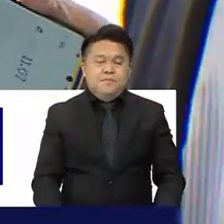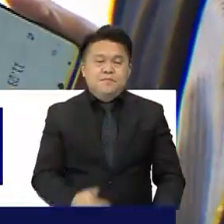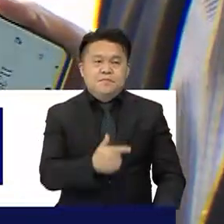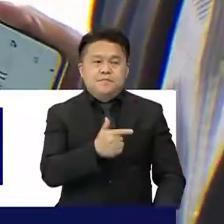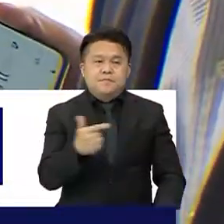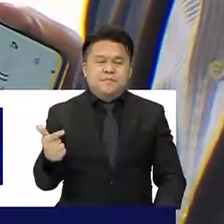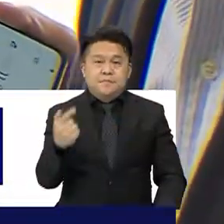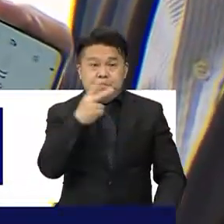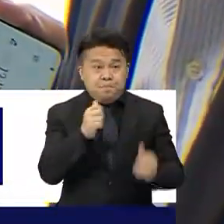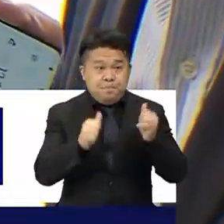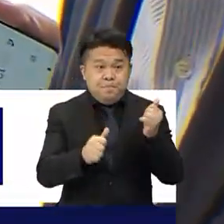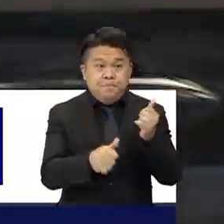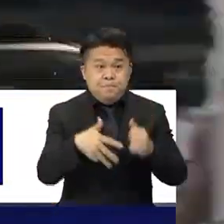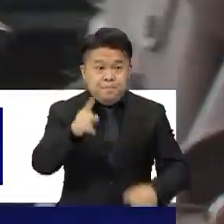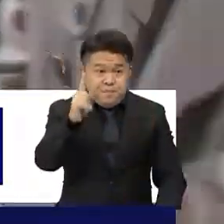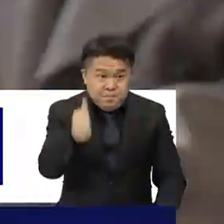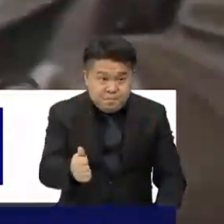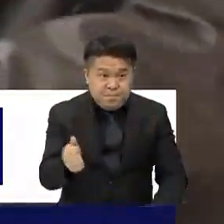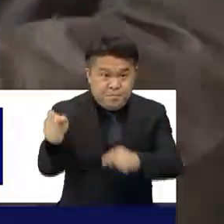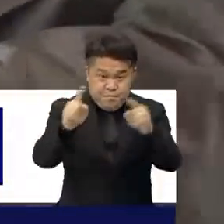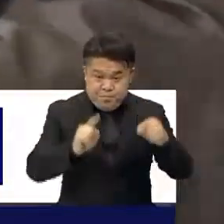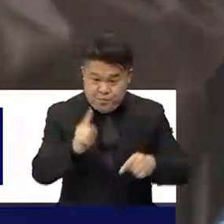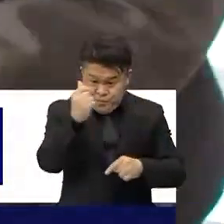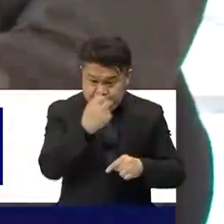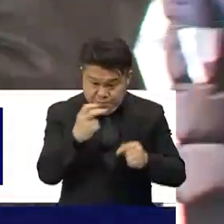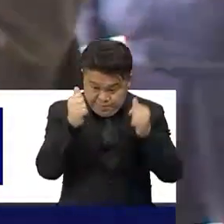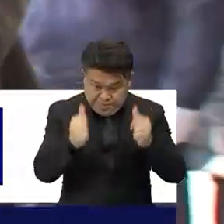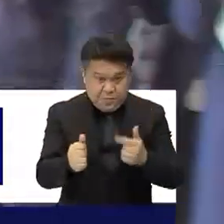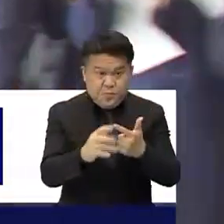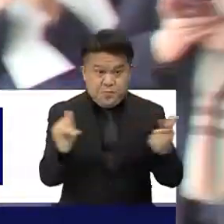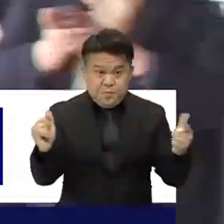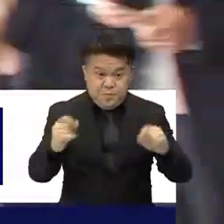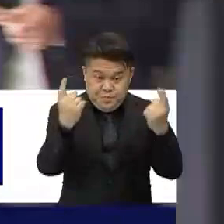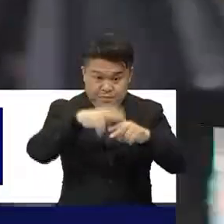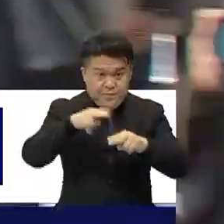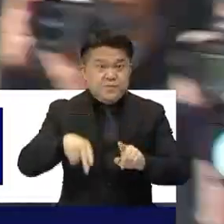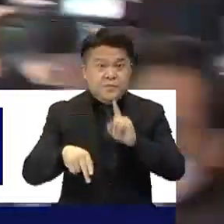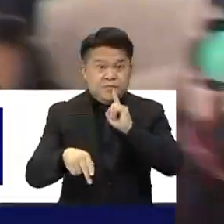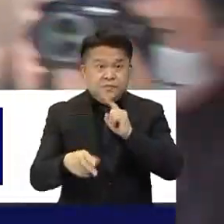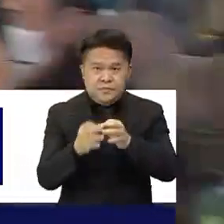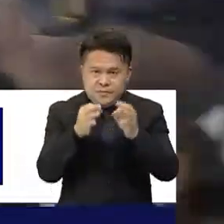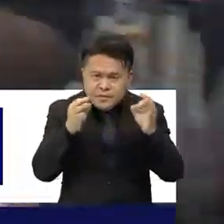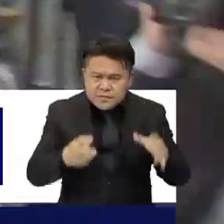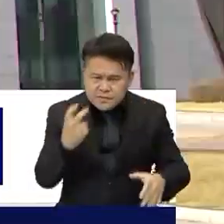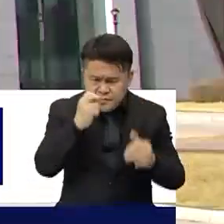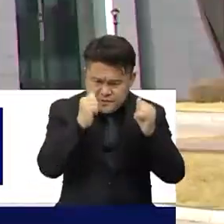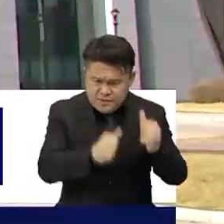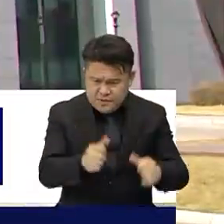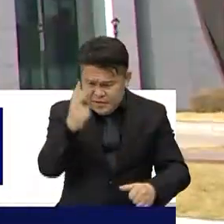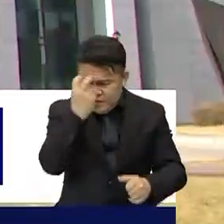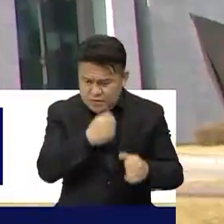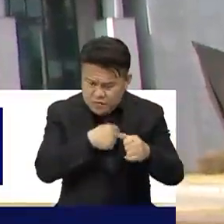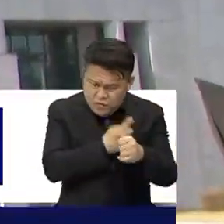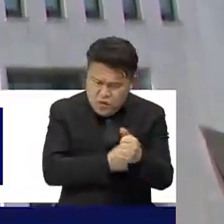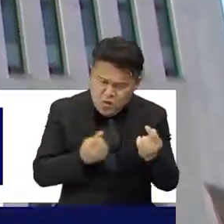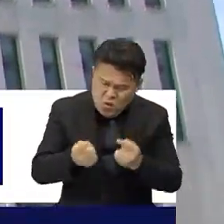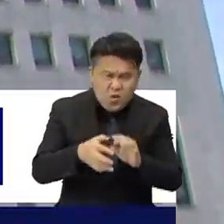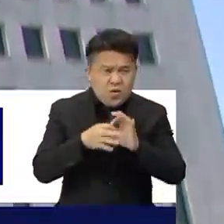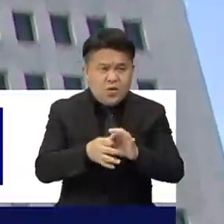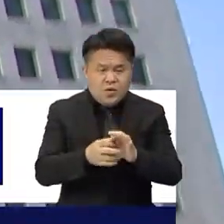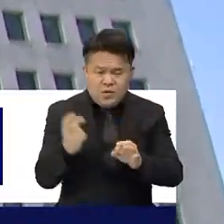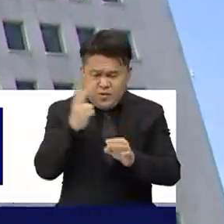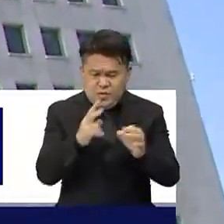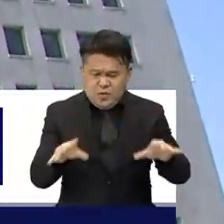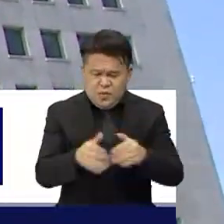전국 고검장 6명도 집단 사퇴 의사를 밝혔습니다. 그동안 검경 수사권 조정 등 국면에서 검찰총장이